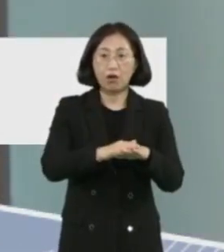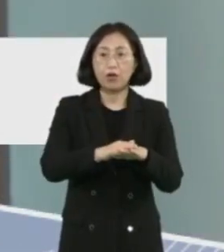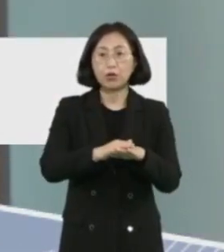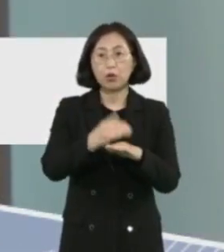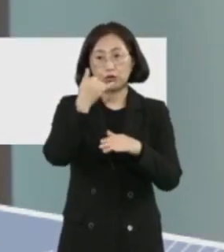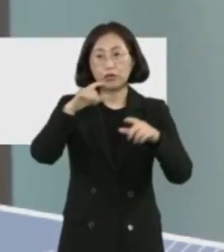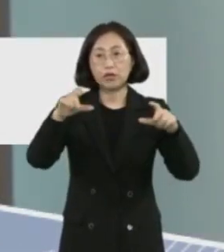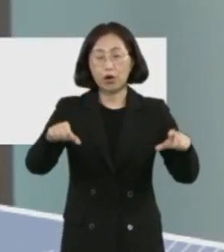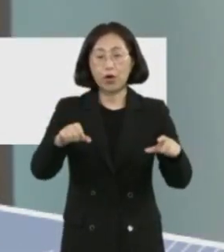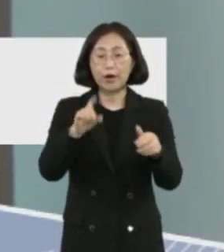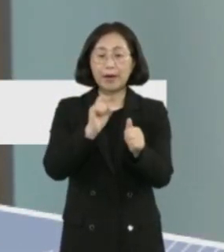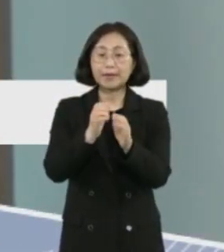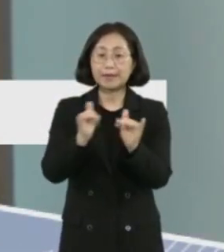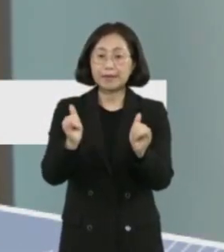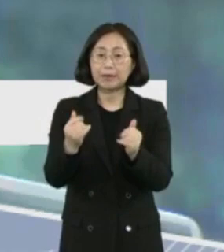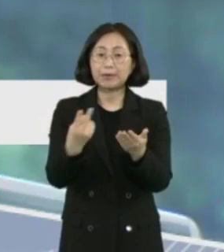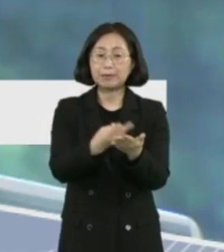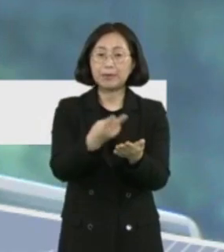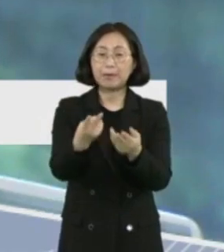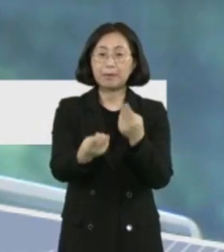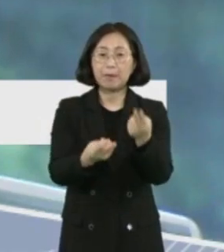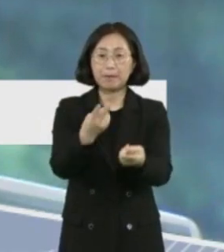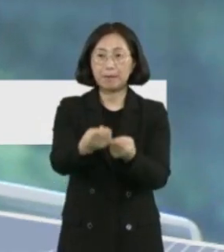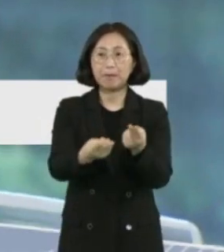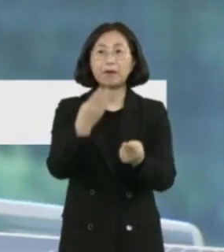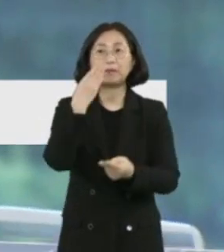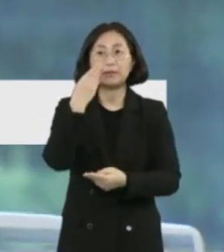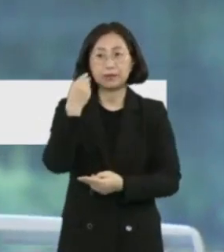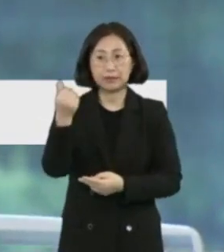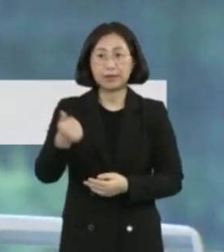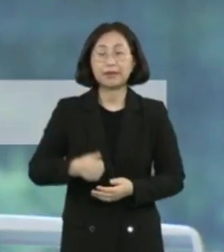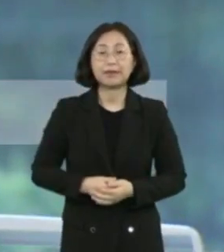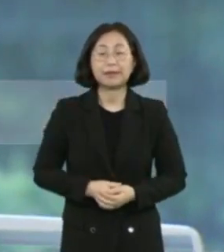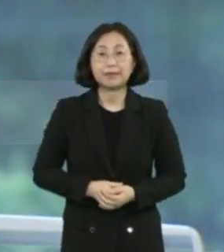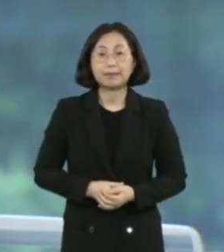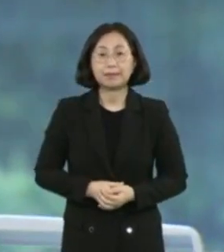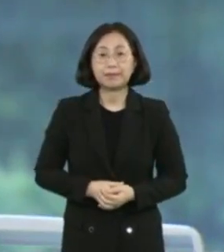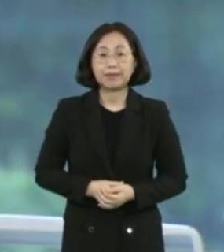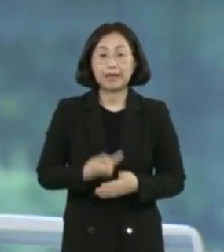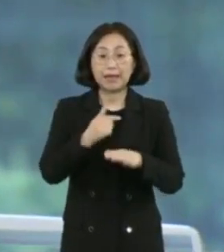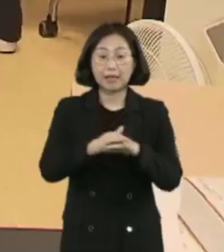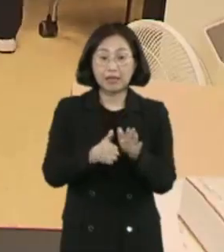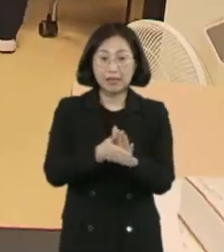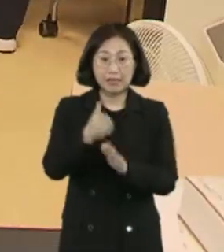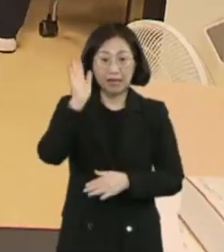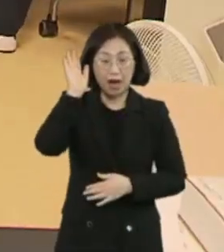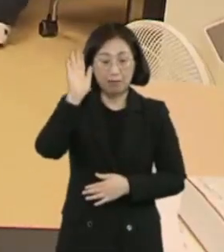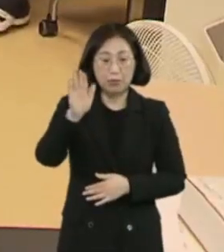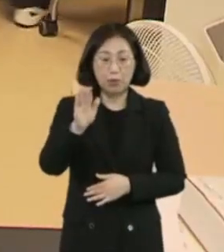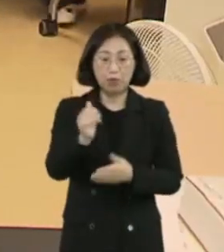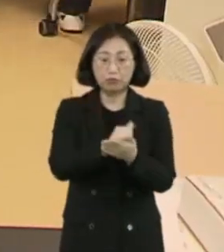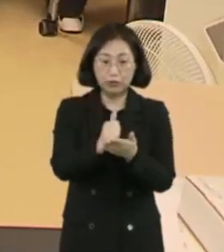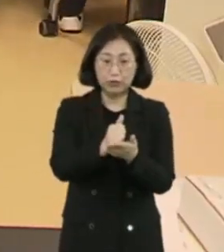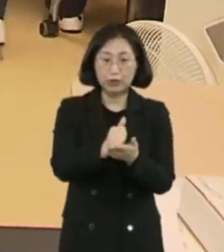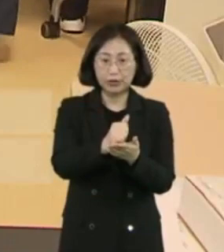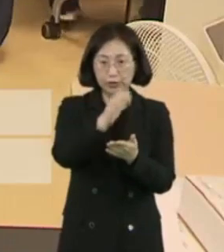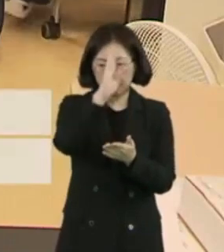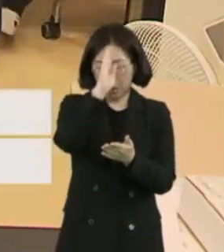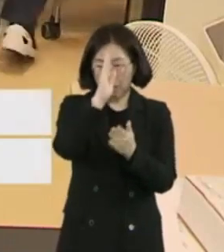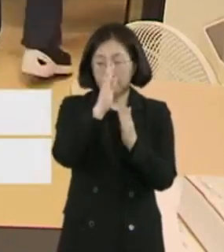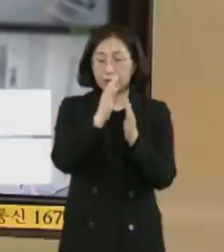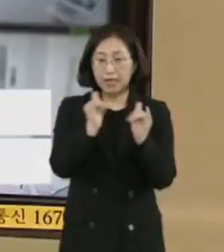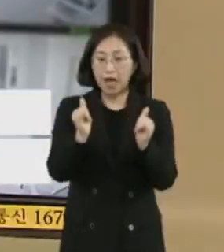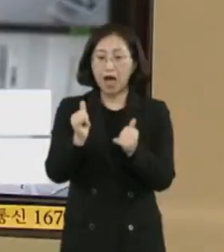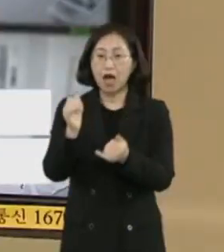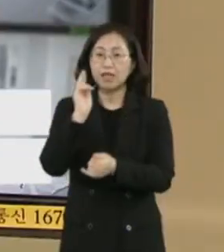충청권에서 발생하는 환자도 수용할 수 있는 의료 시스템을 갖추게 되었습니다. 대전시는 앞으로도 위중증과 준중증